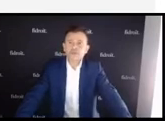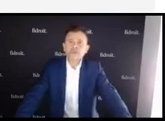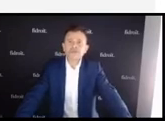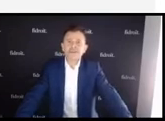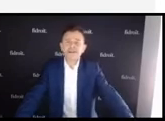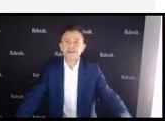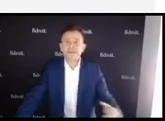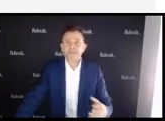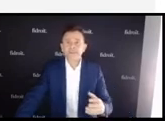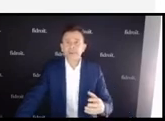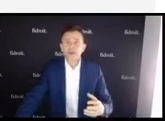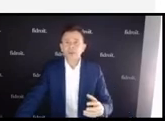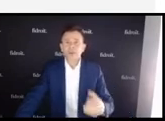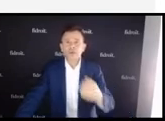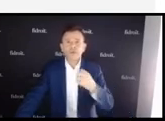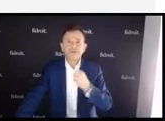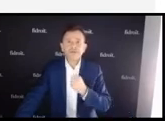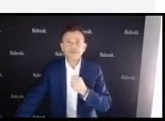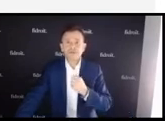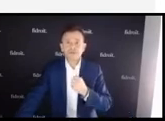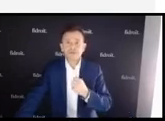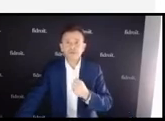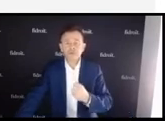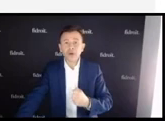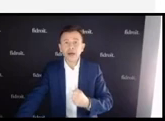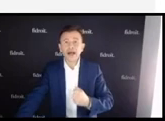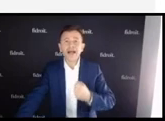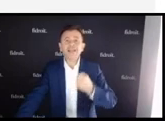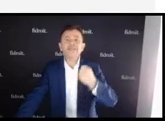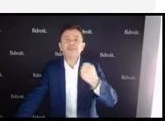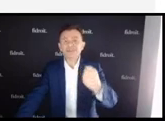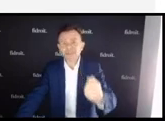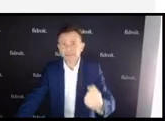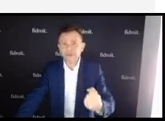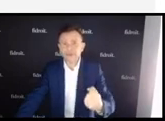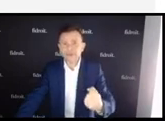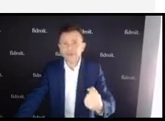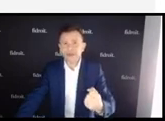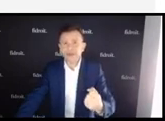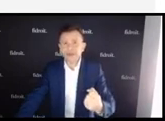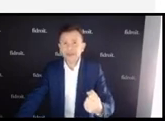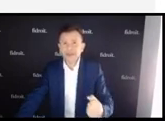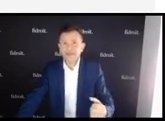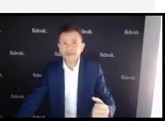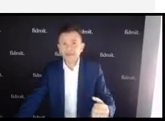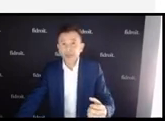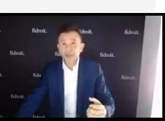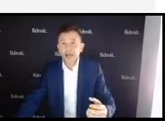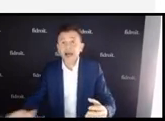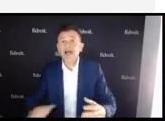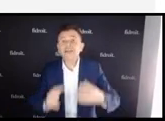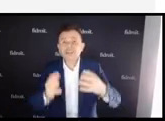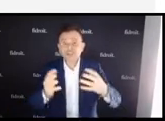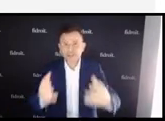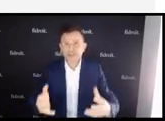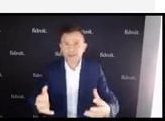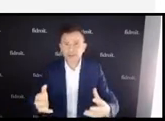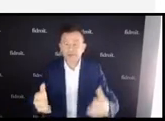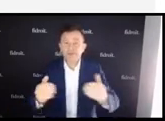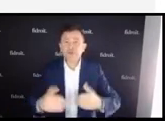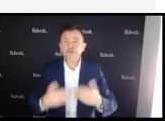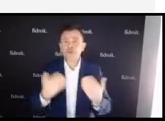celle où vous allez profiter de vos revenus pour alimenter des formules d'épargne qui vont